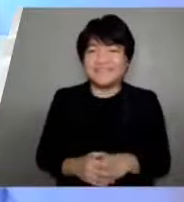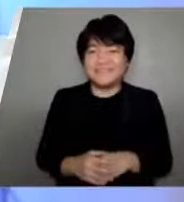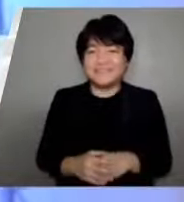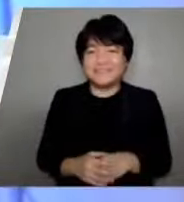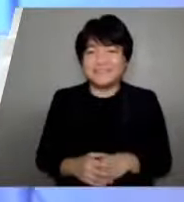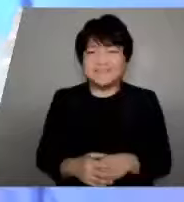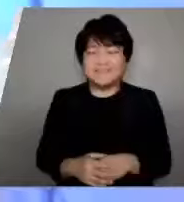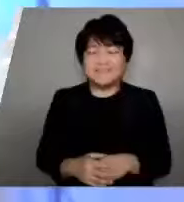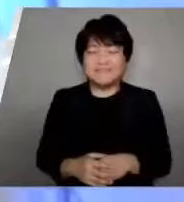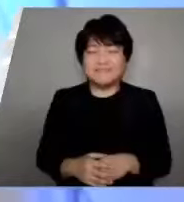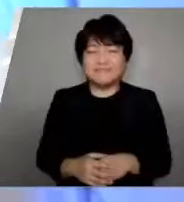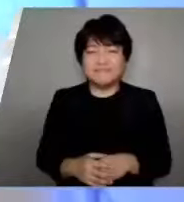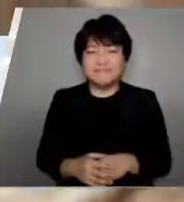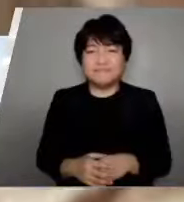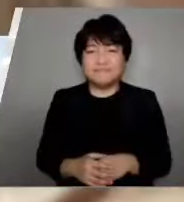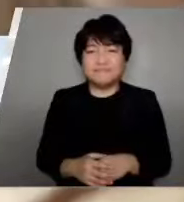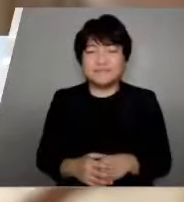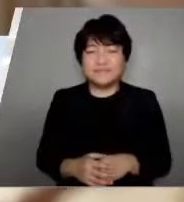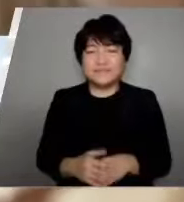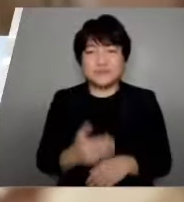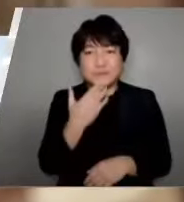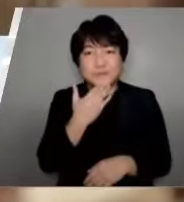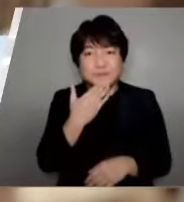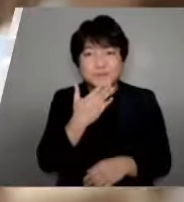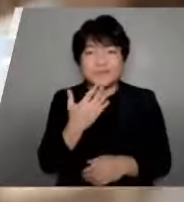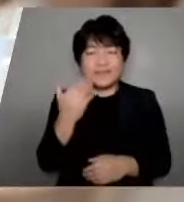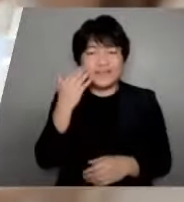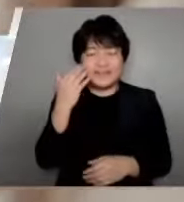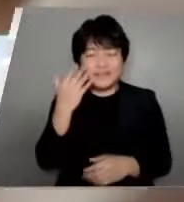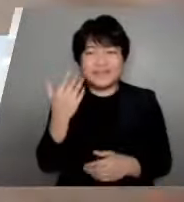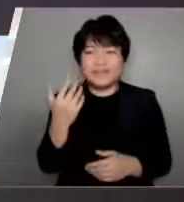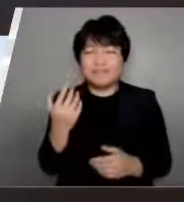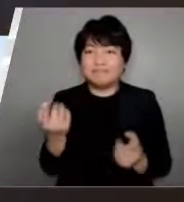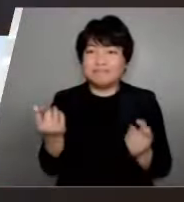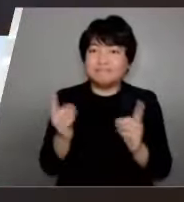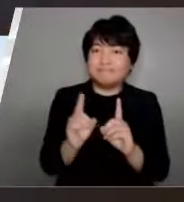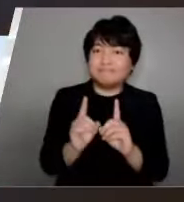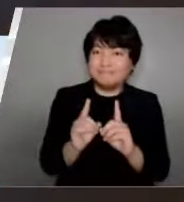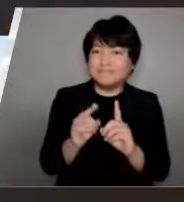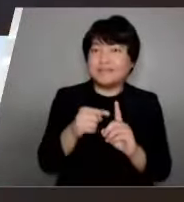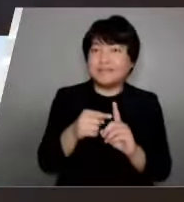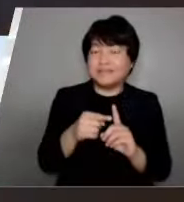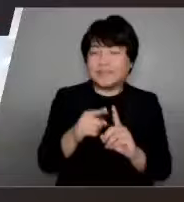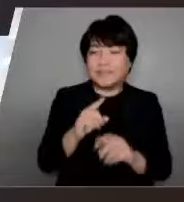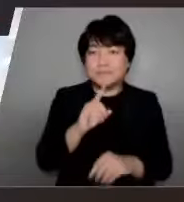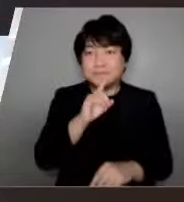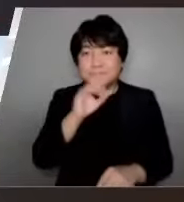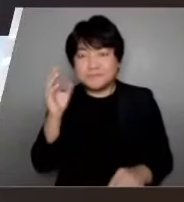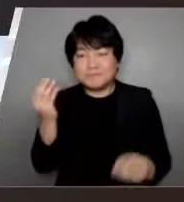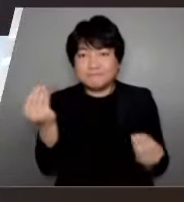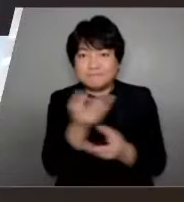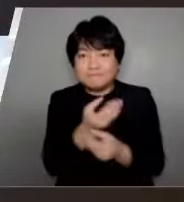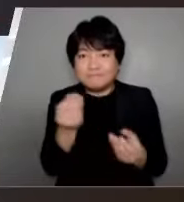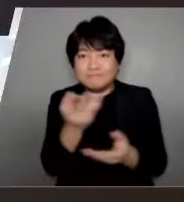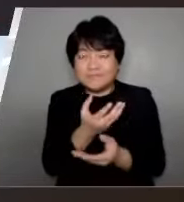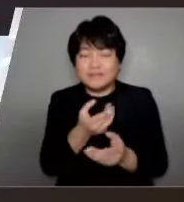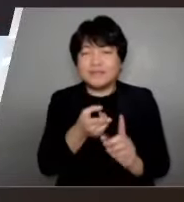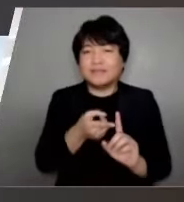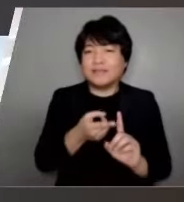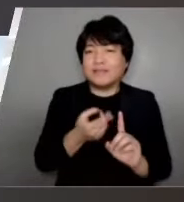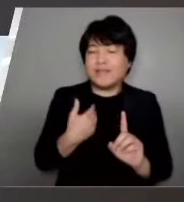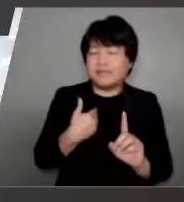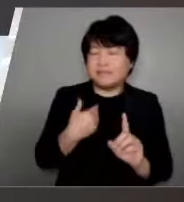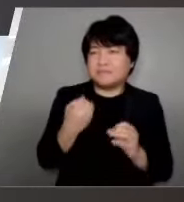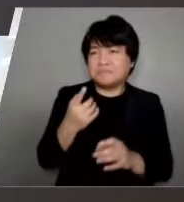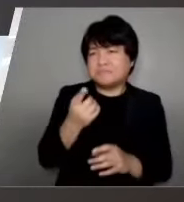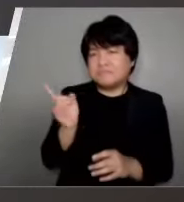at kahit sa sweet na palitan ng wedding vows, naisingit ang biruan. Maraming sasabihin ng ibang tao, maraming nagtataka bakit ikaw,